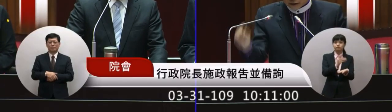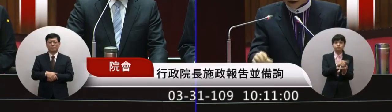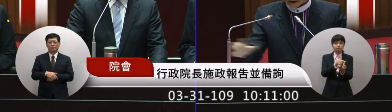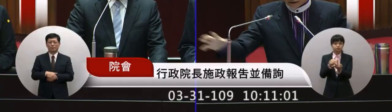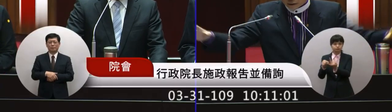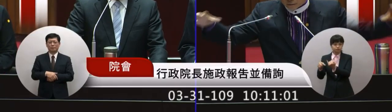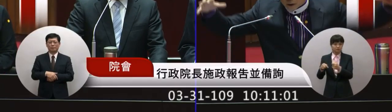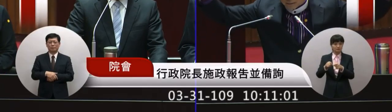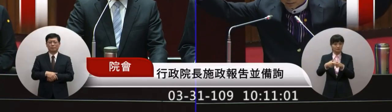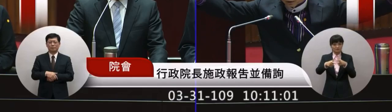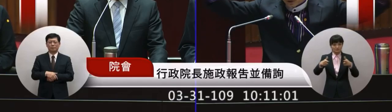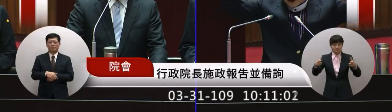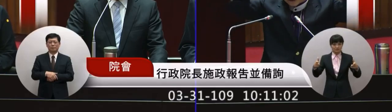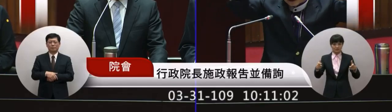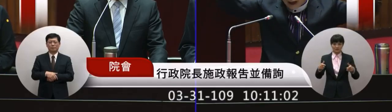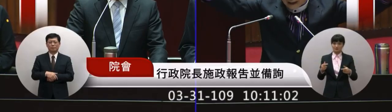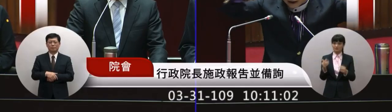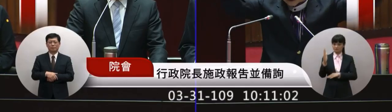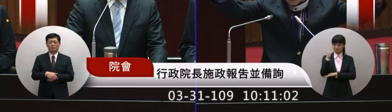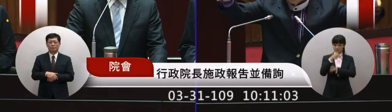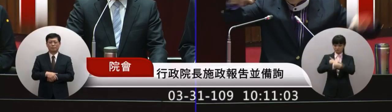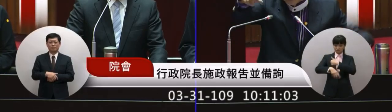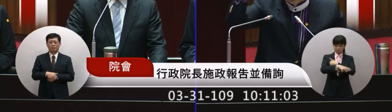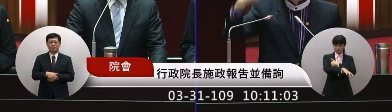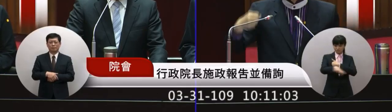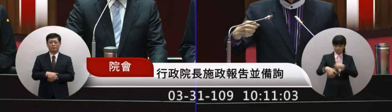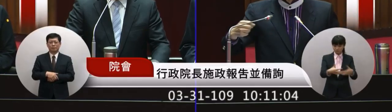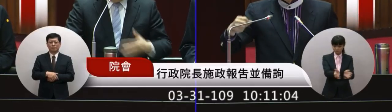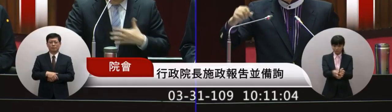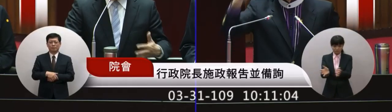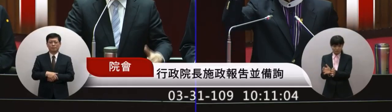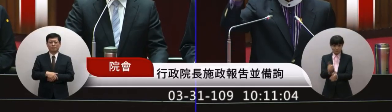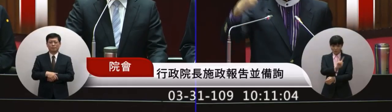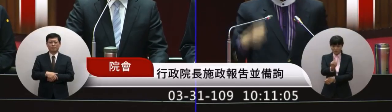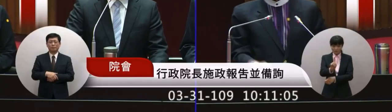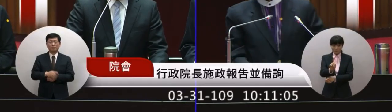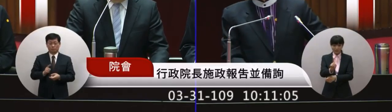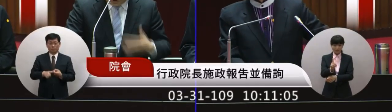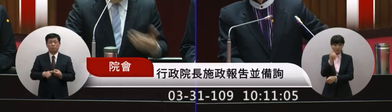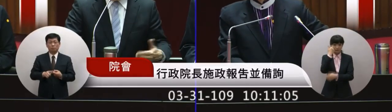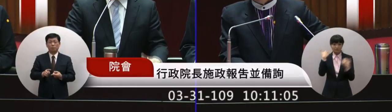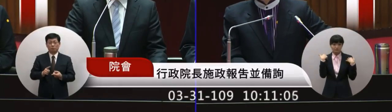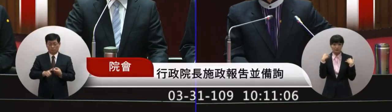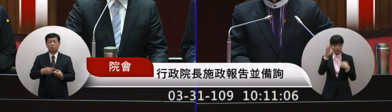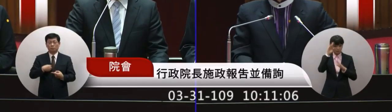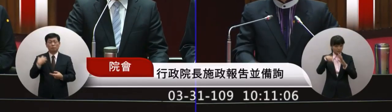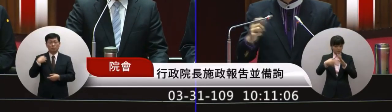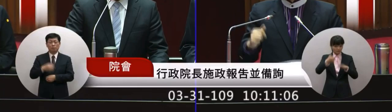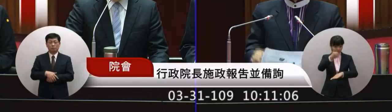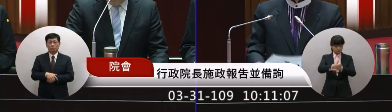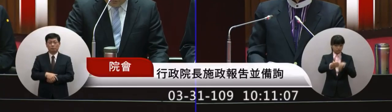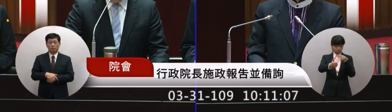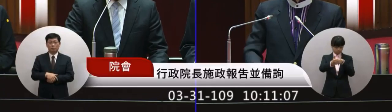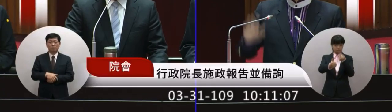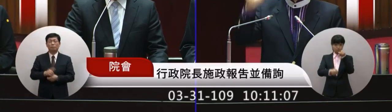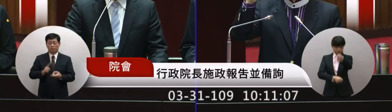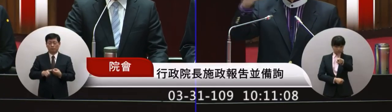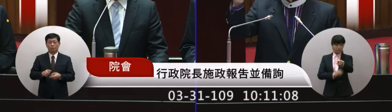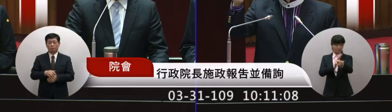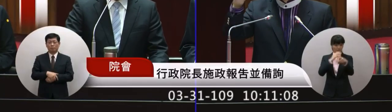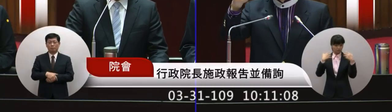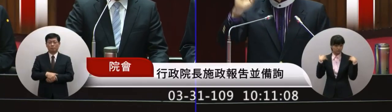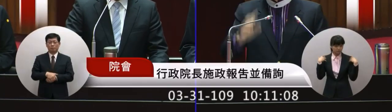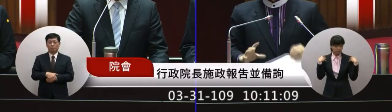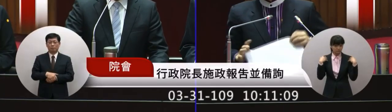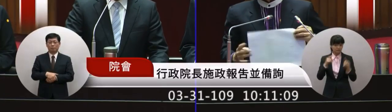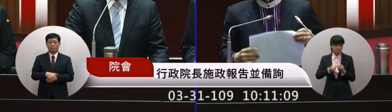反正这些部会有汉格立虎线， 有 话还要得丢啦， 有 答案的写的是立啦，所以